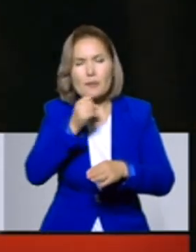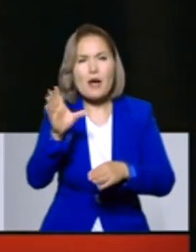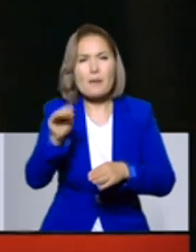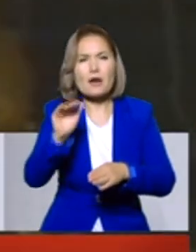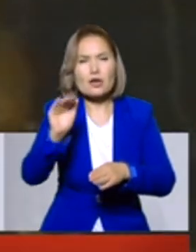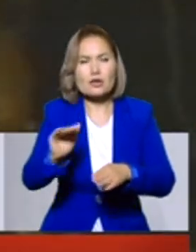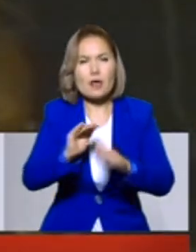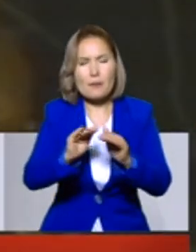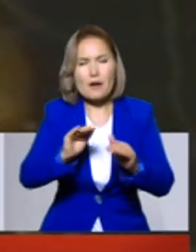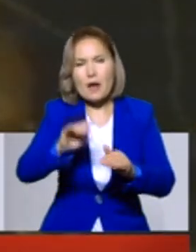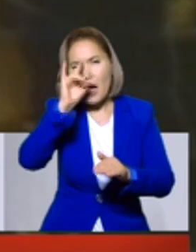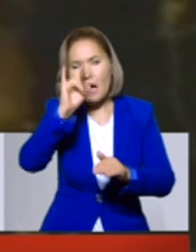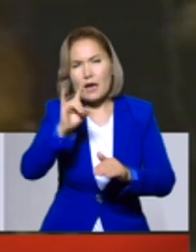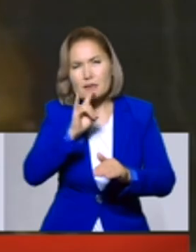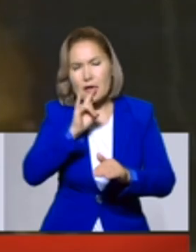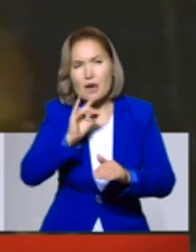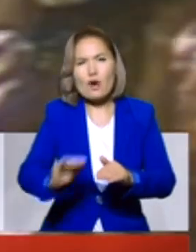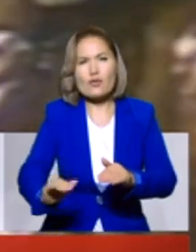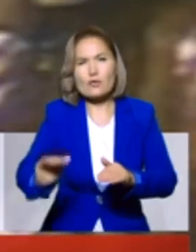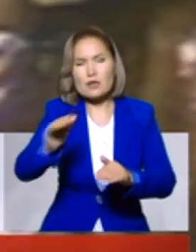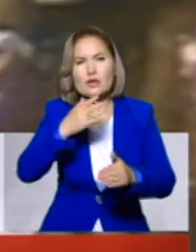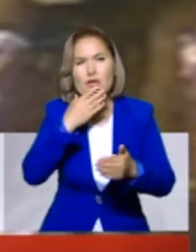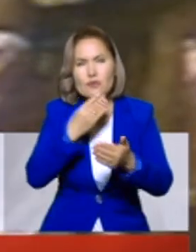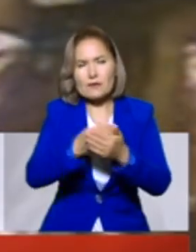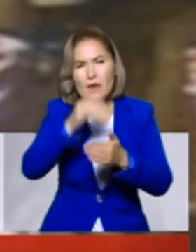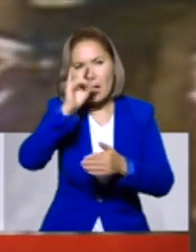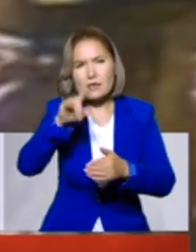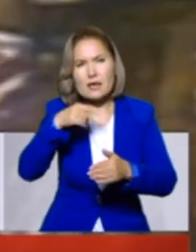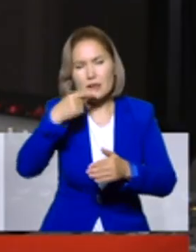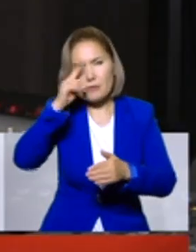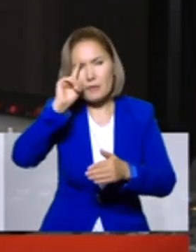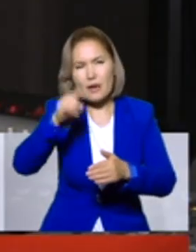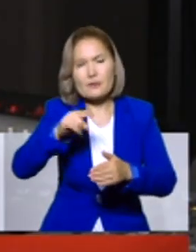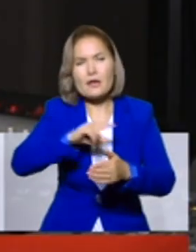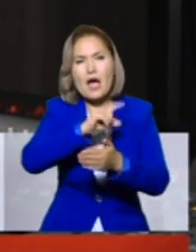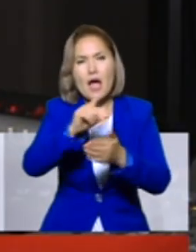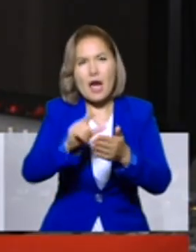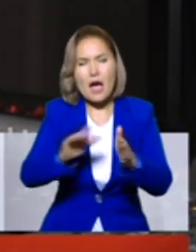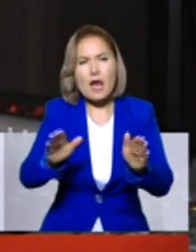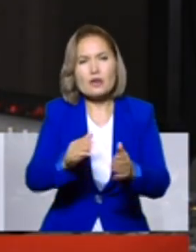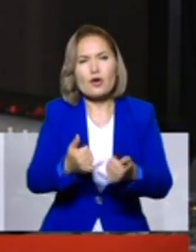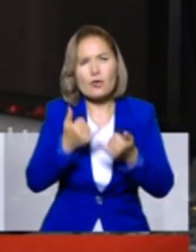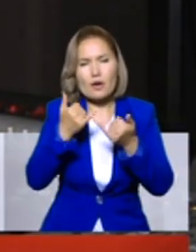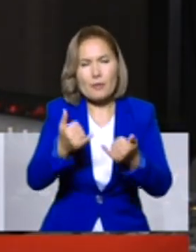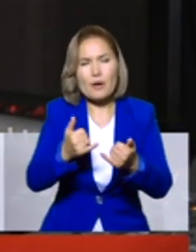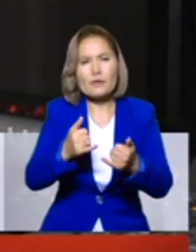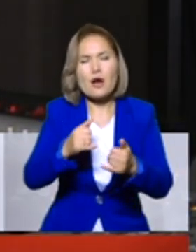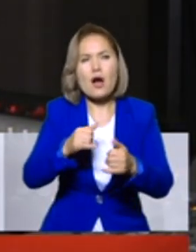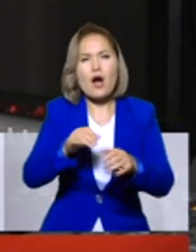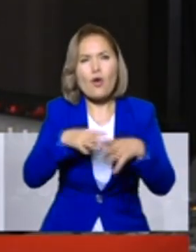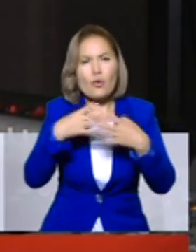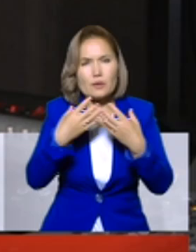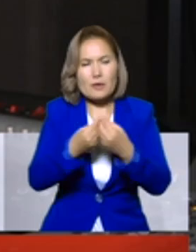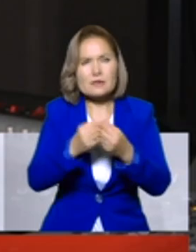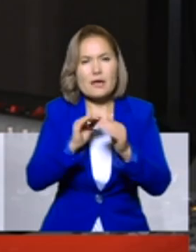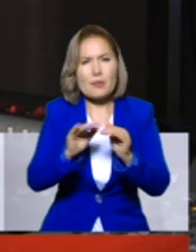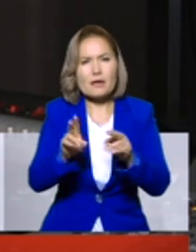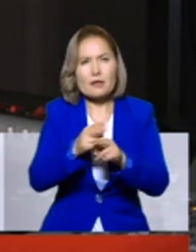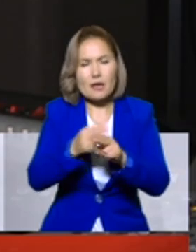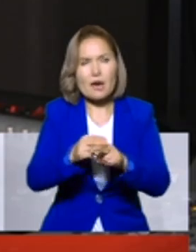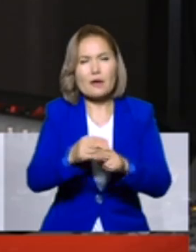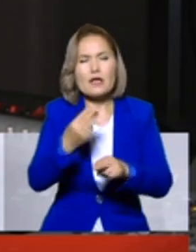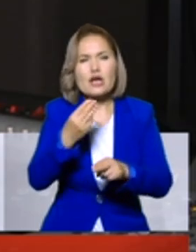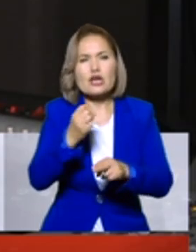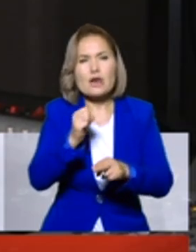балалар да, енді қазақ өскен балалар өзінің тілін білетін, өзінің әнін құрметтейтін отбасындағы балалар